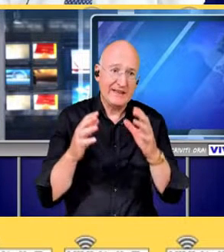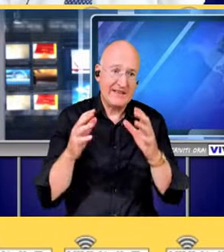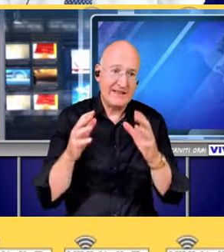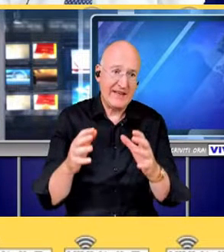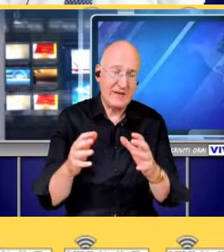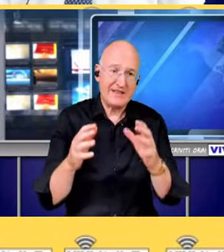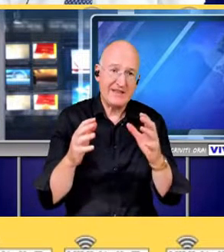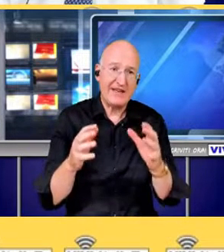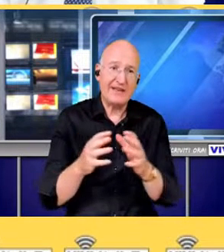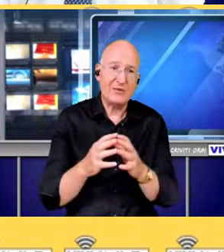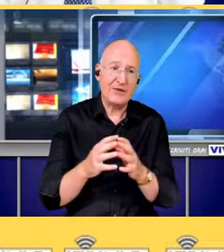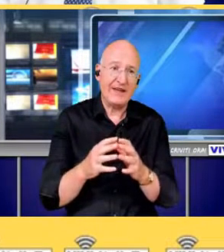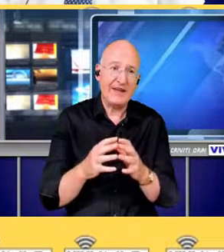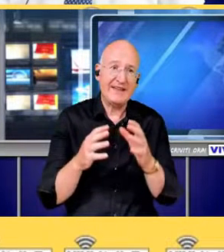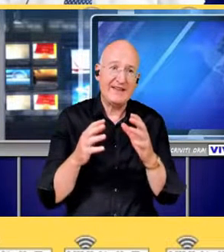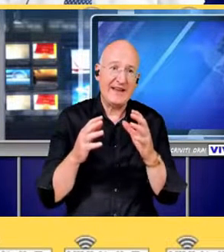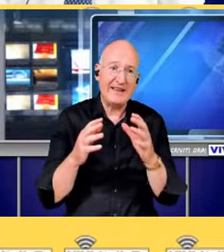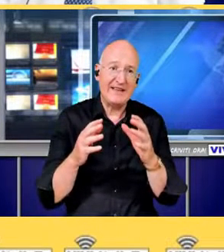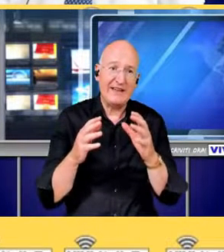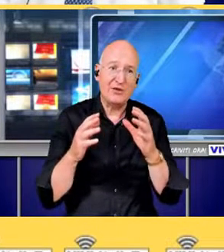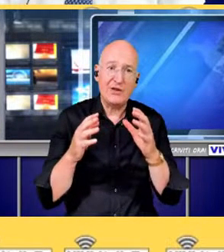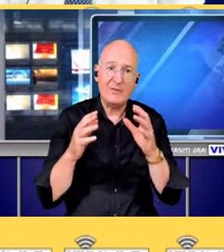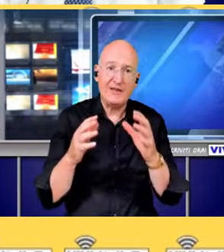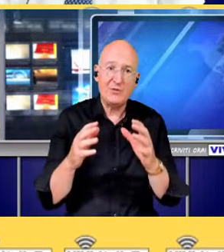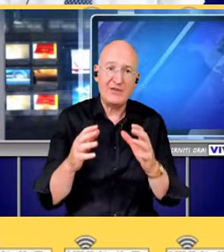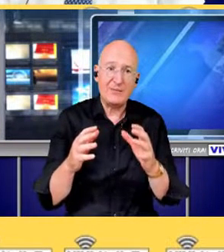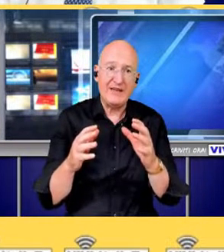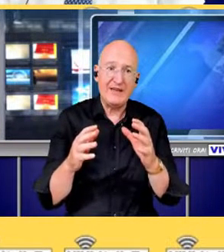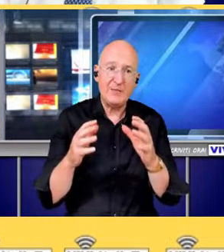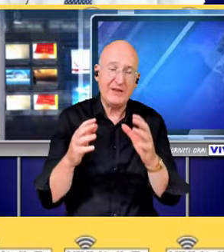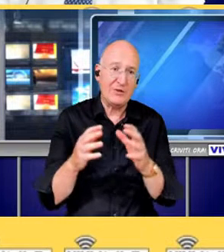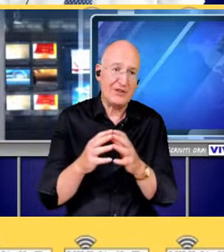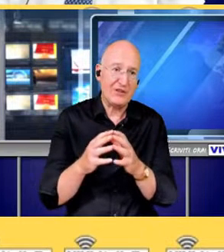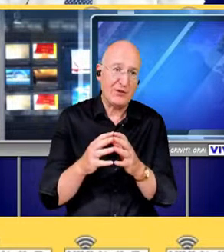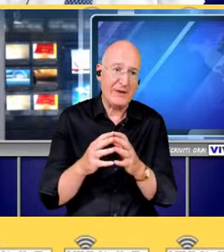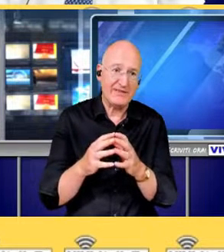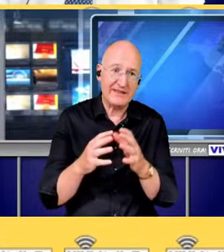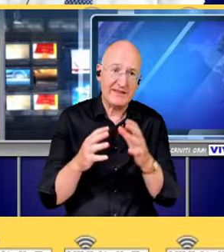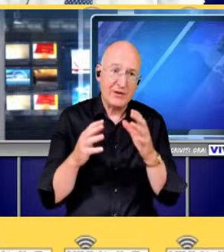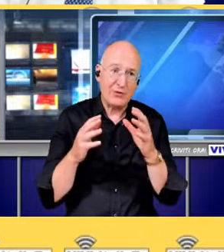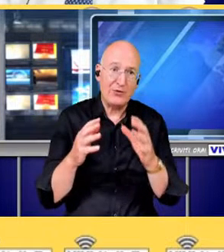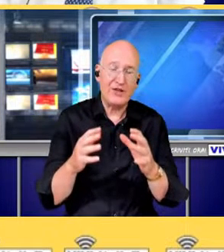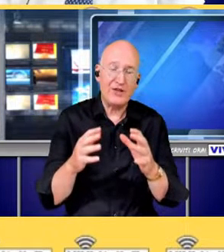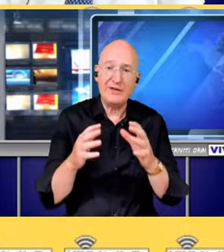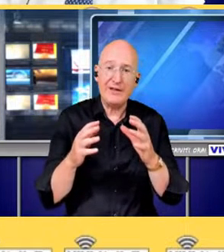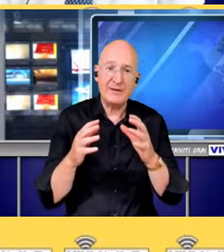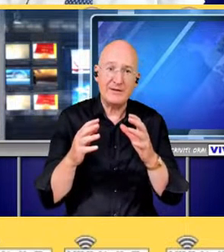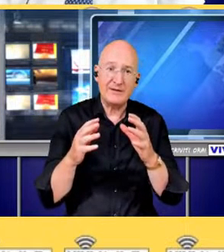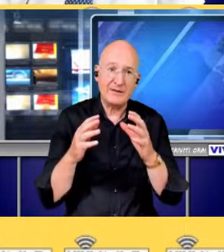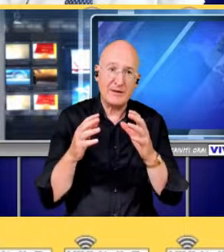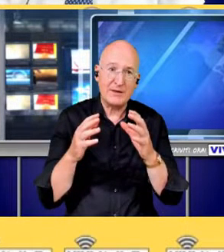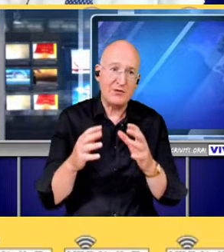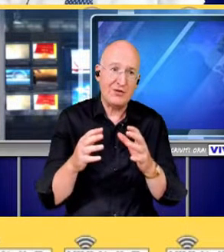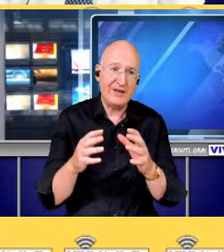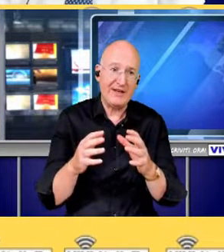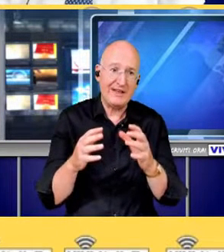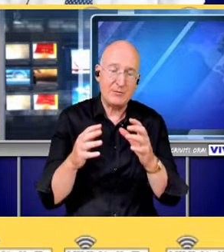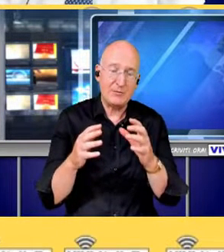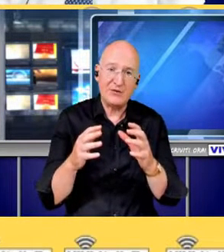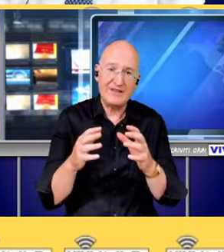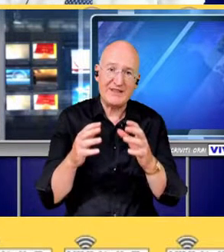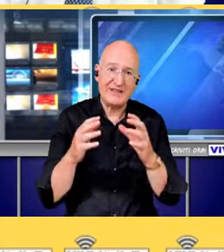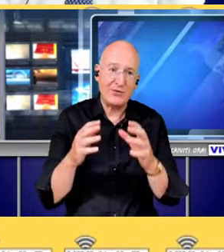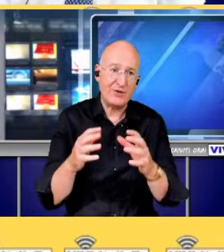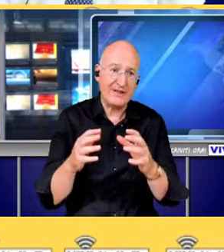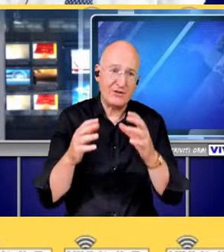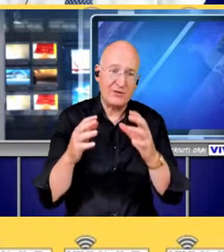impianti sia termici sia anche nucleari di taglia intorno ai 1000-1200 megawatt con notevoli ripercussioni anche dal